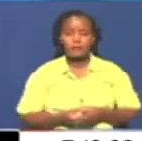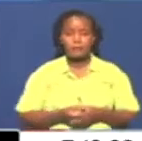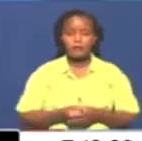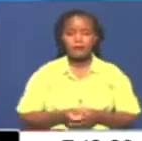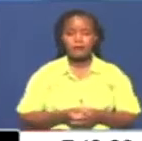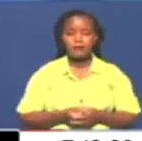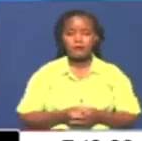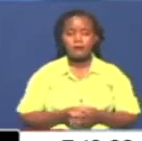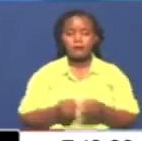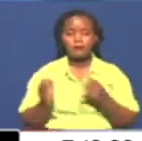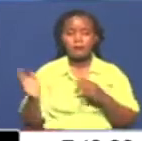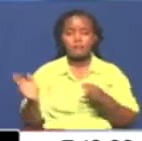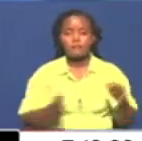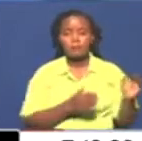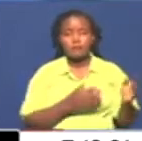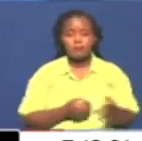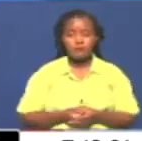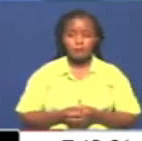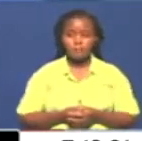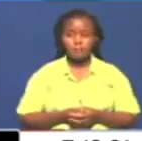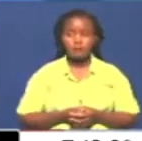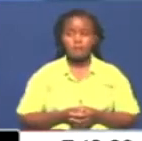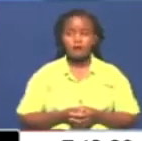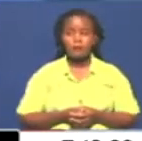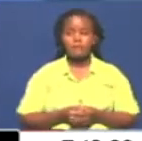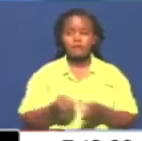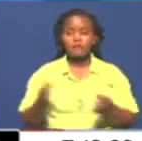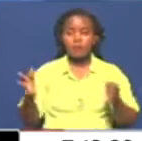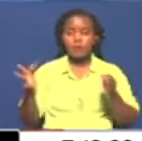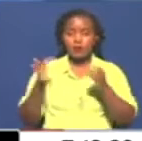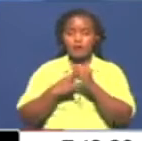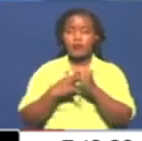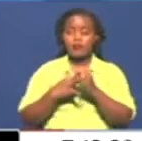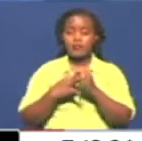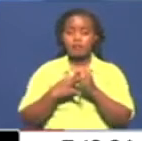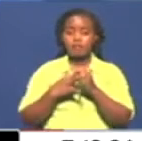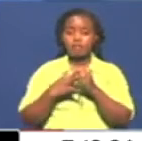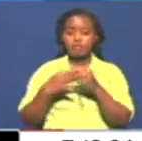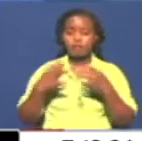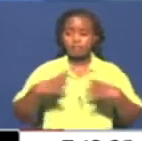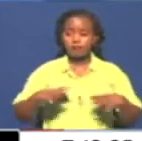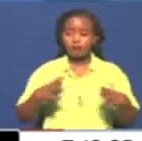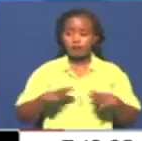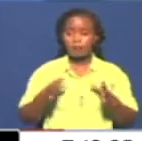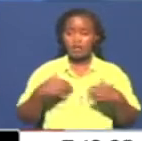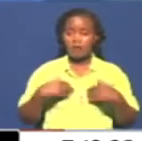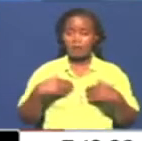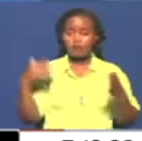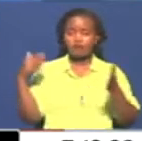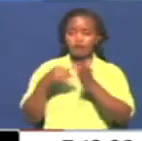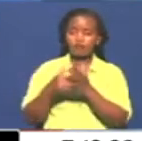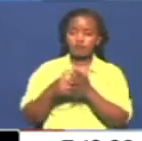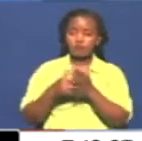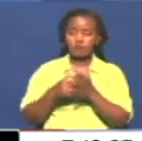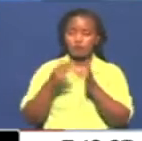Kuendelea mbele ni kwamba wajenzi wanane wanakisiwa kukwama katika vifusi vya jumba la ghorofa nne lililoporomoka katika eneo